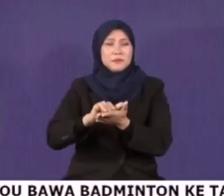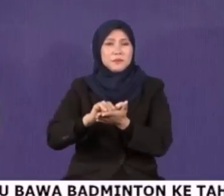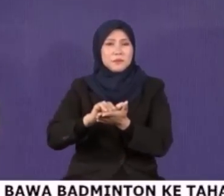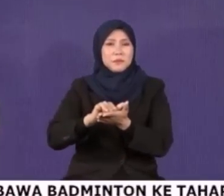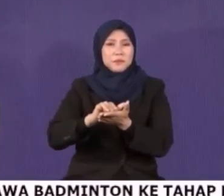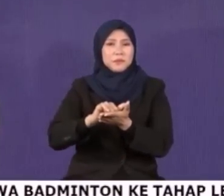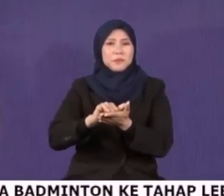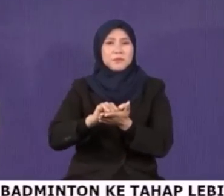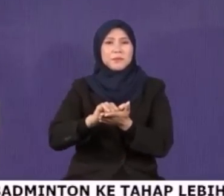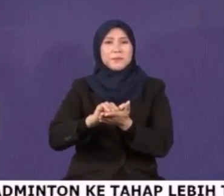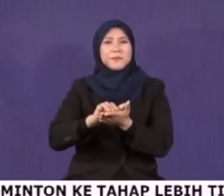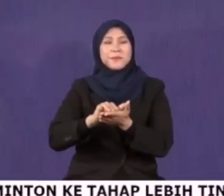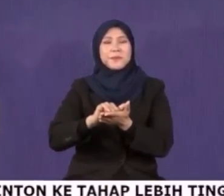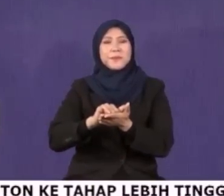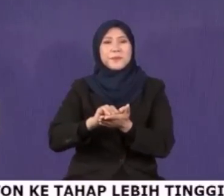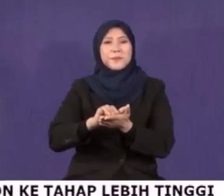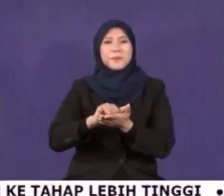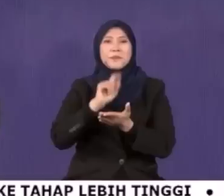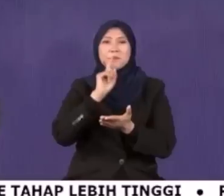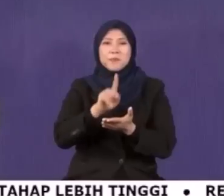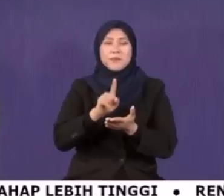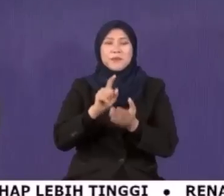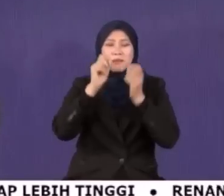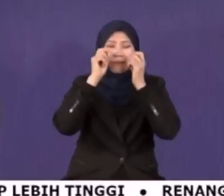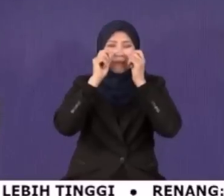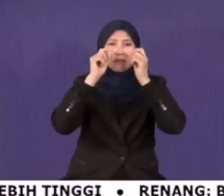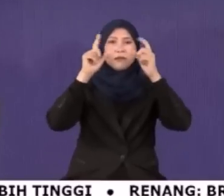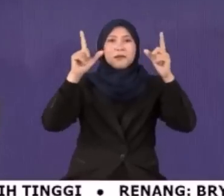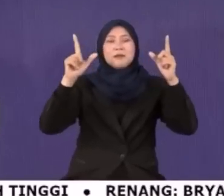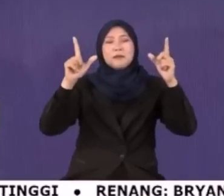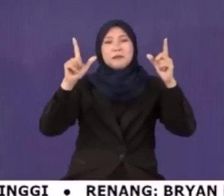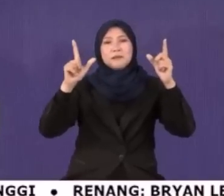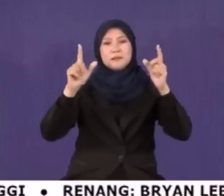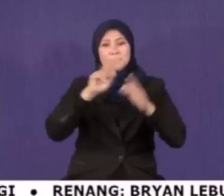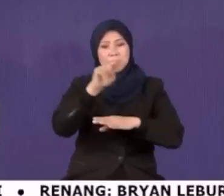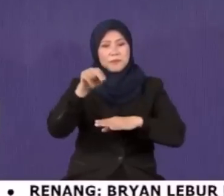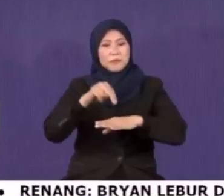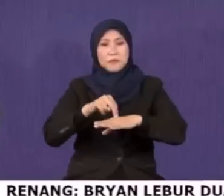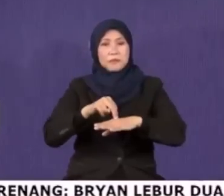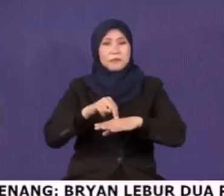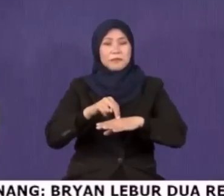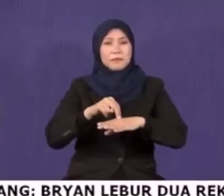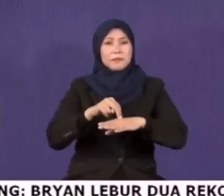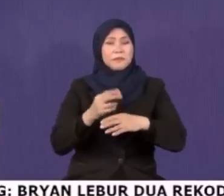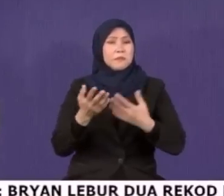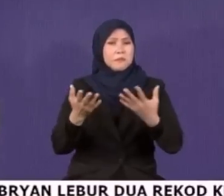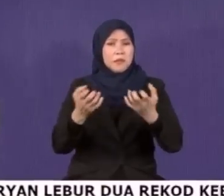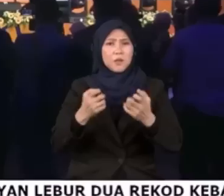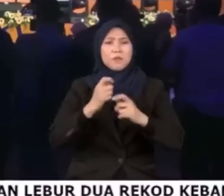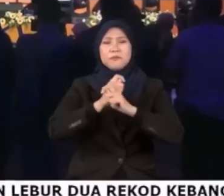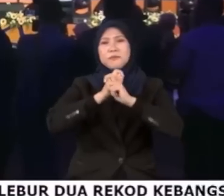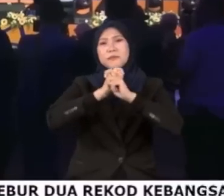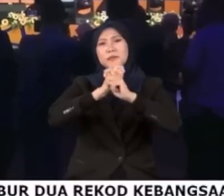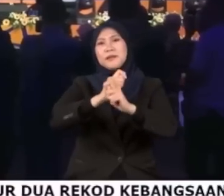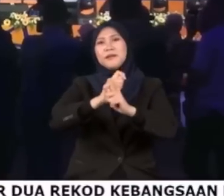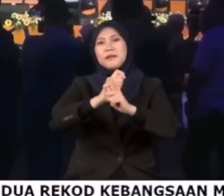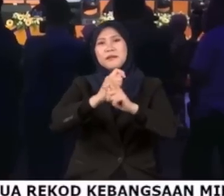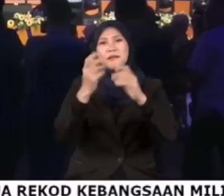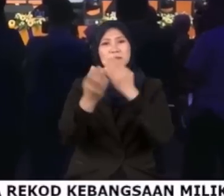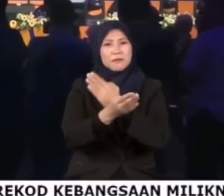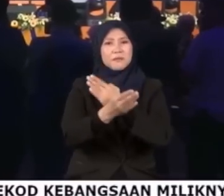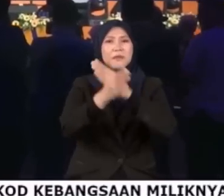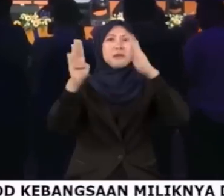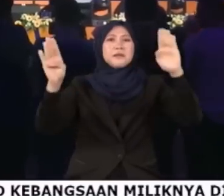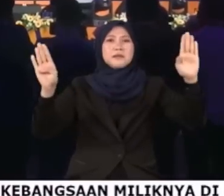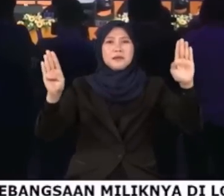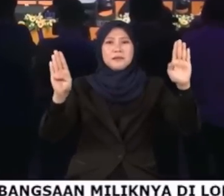pencetus benih kesadaran kebangsaan yang mau mempertahankan kebebasan